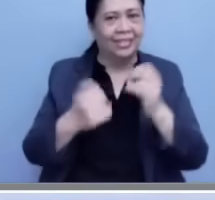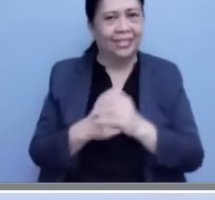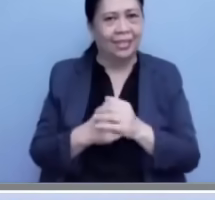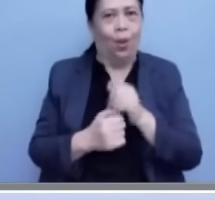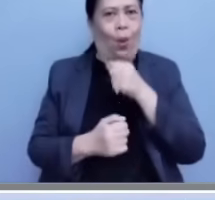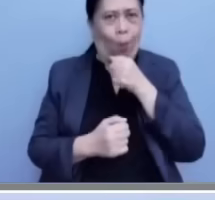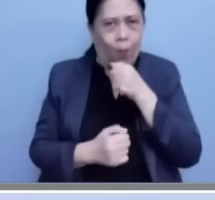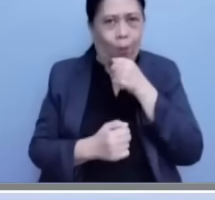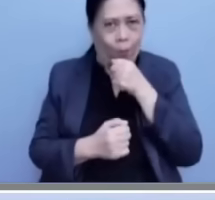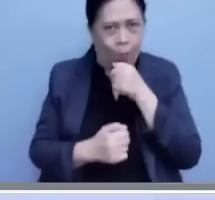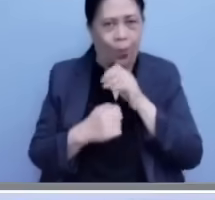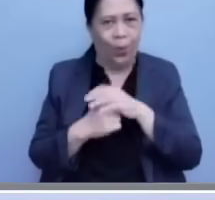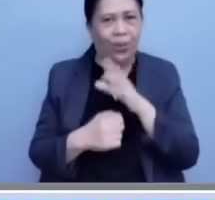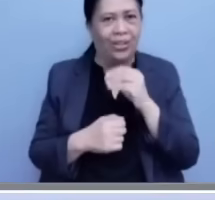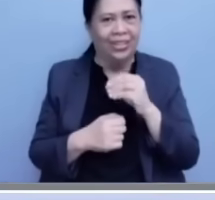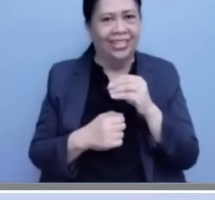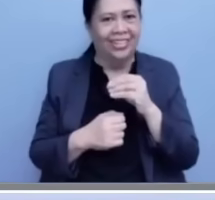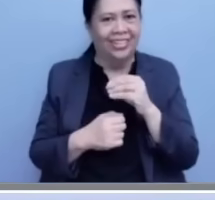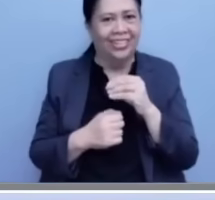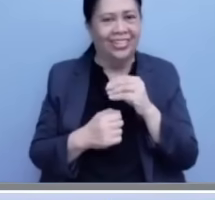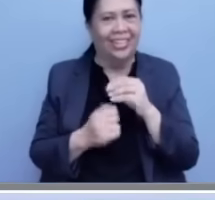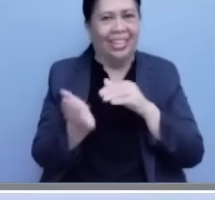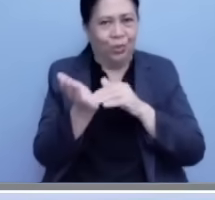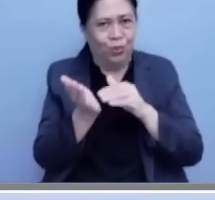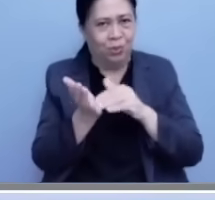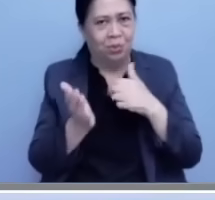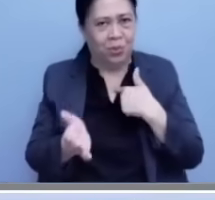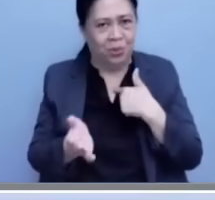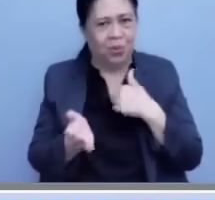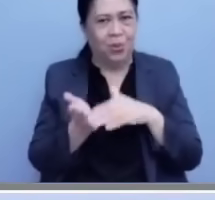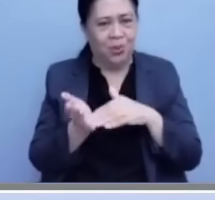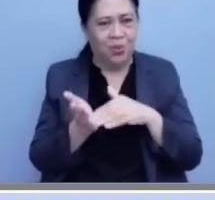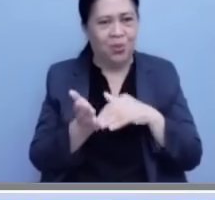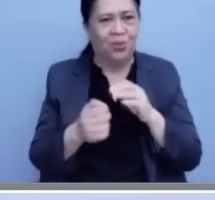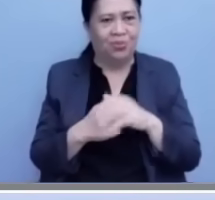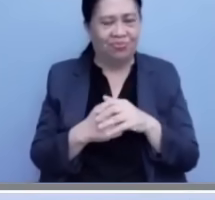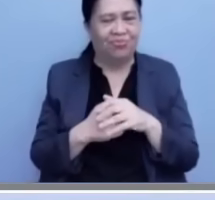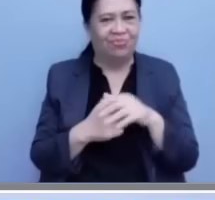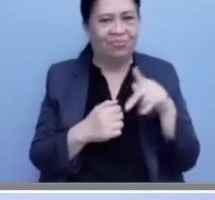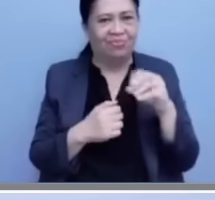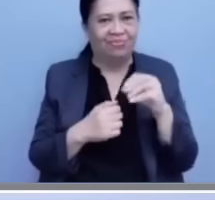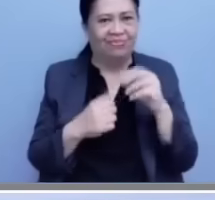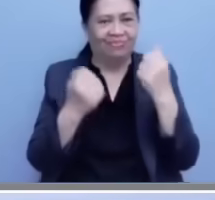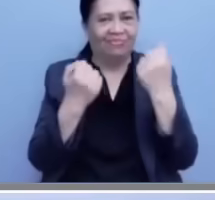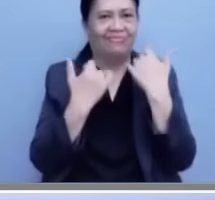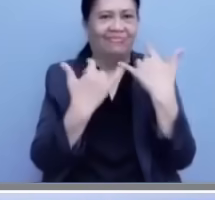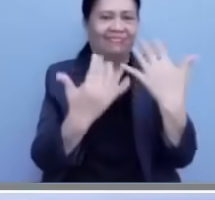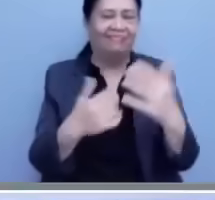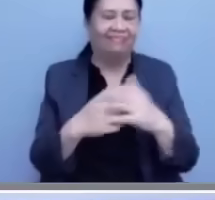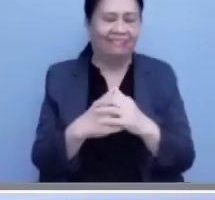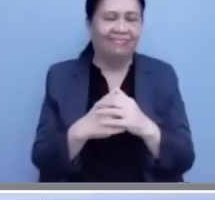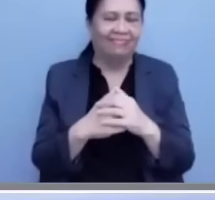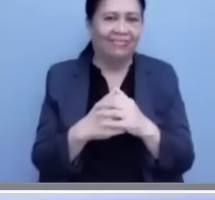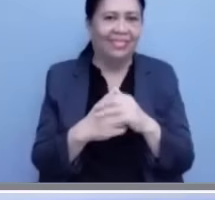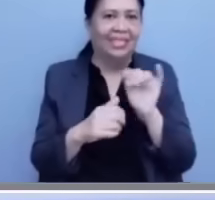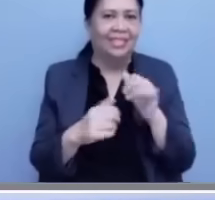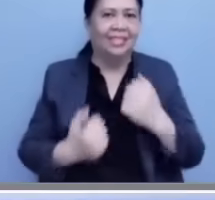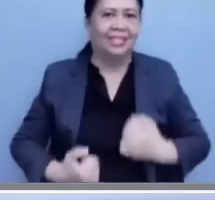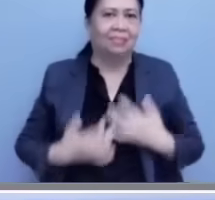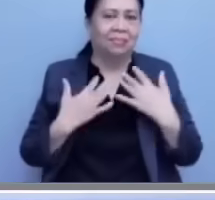niya, at tsaka yung pag-excuse me po niya. Yun talaga. Sa audience natin. So, doon na-inspire